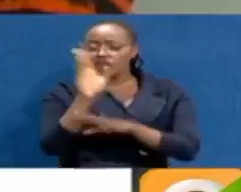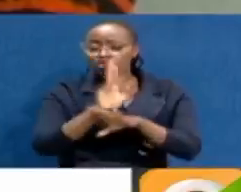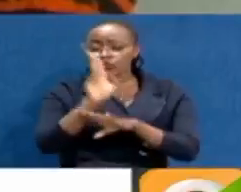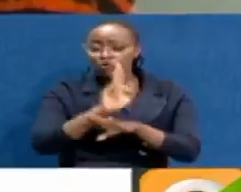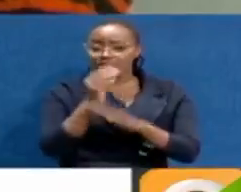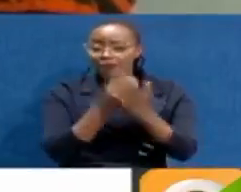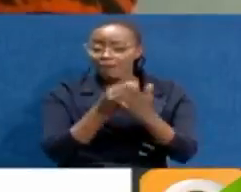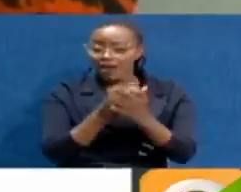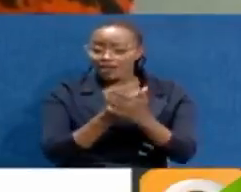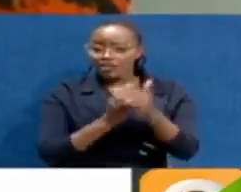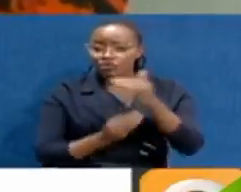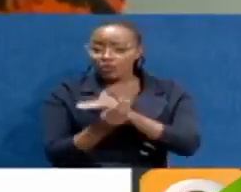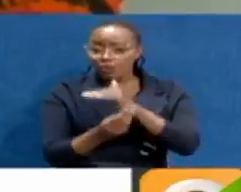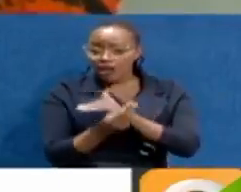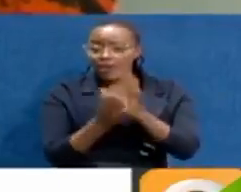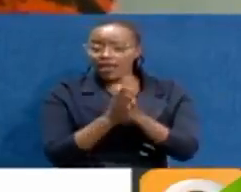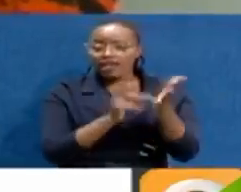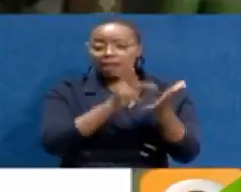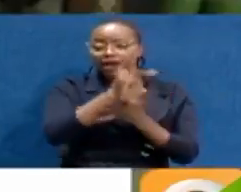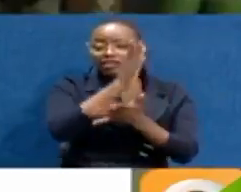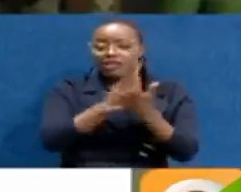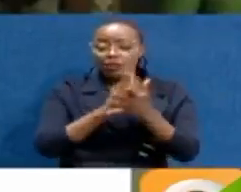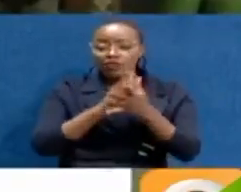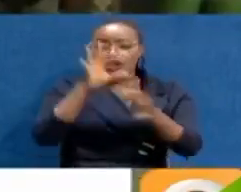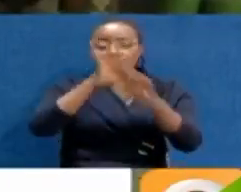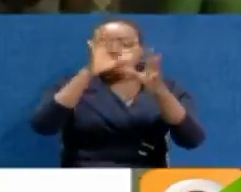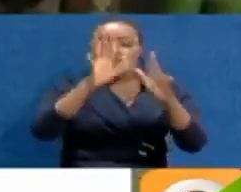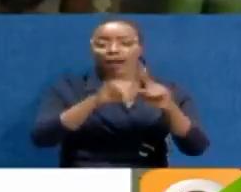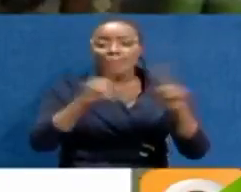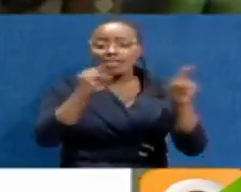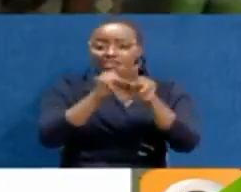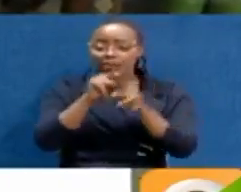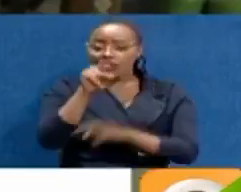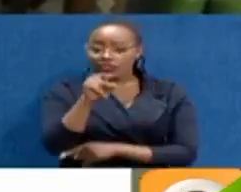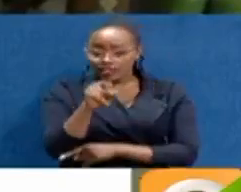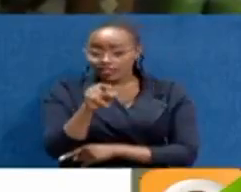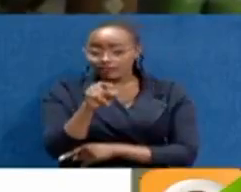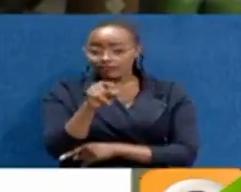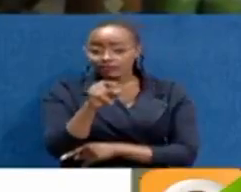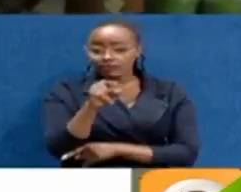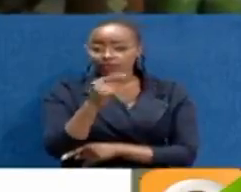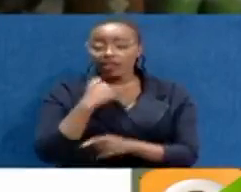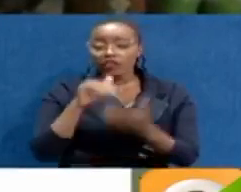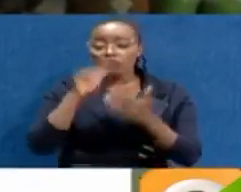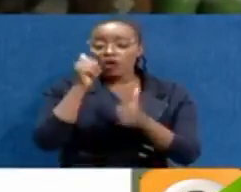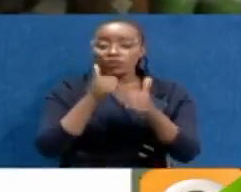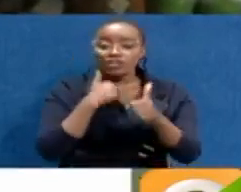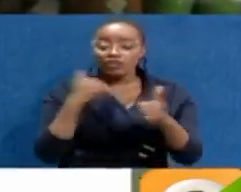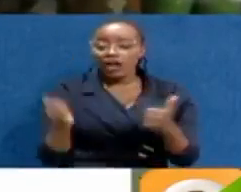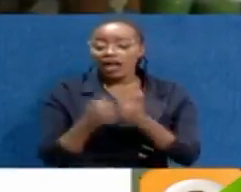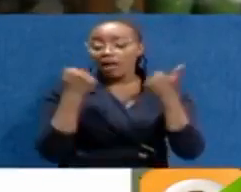kutumia pesa kuweza kuwanunua baadhi ya wapiga kura. Lakini hayo pia, kando na hayo pia, kuna mengi tu ambayo